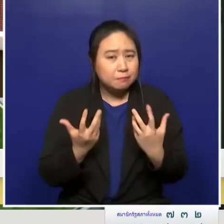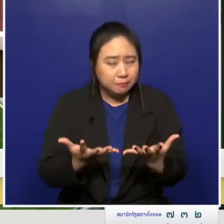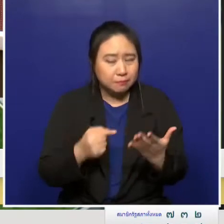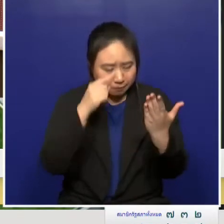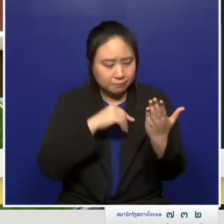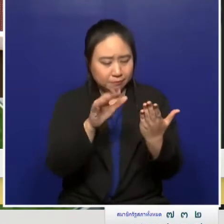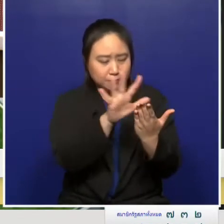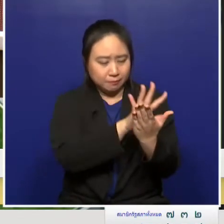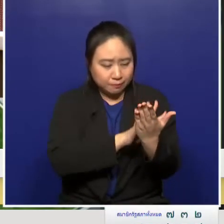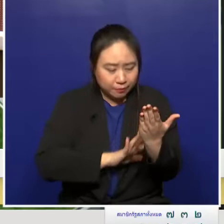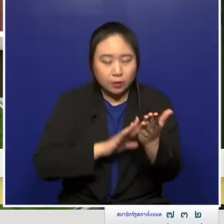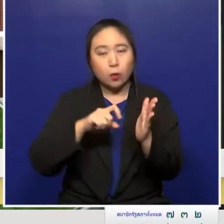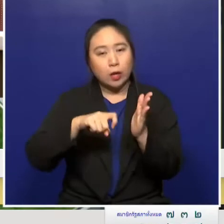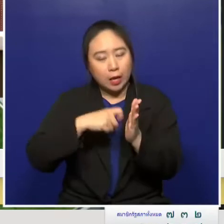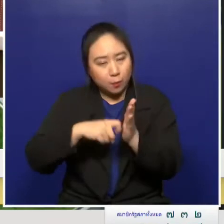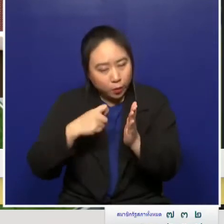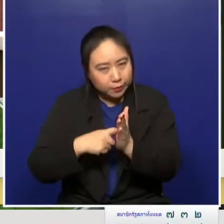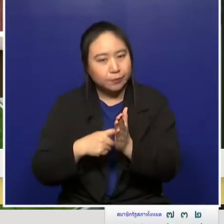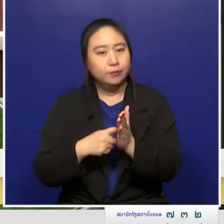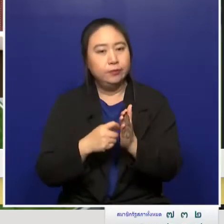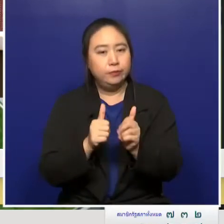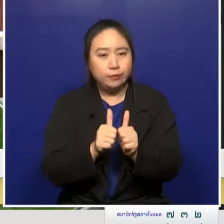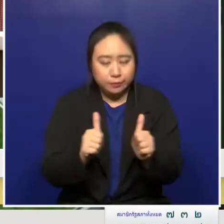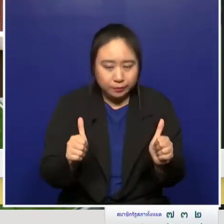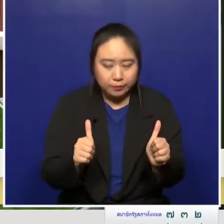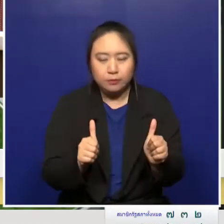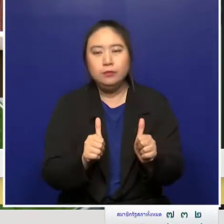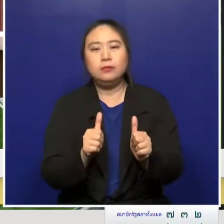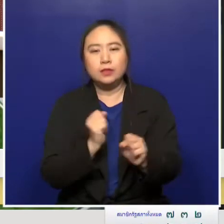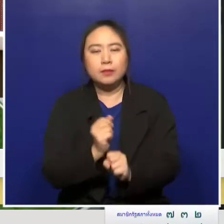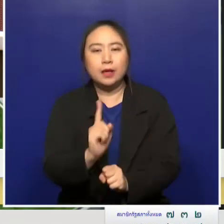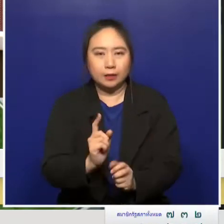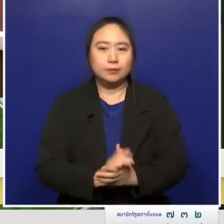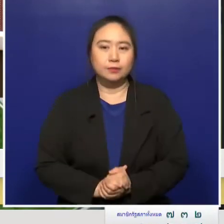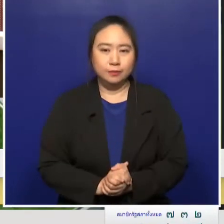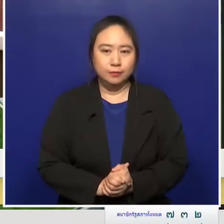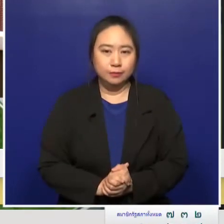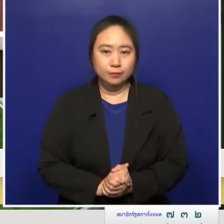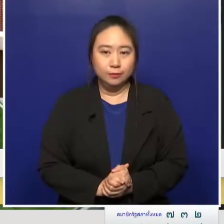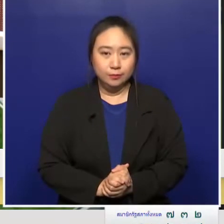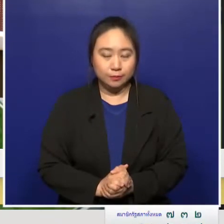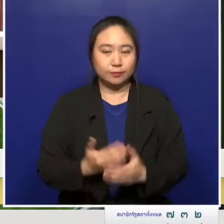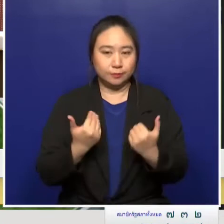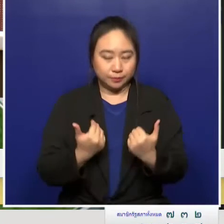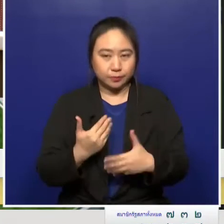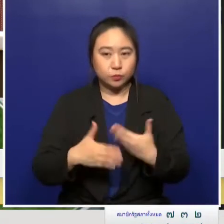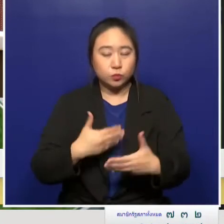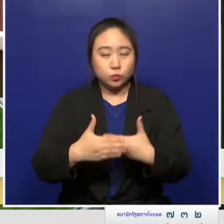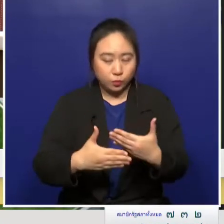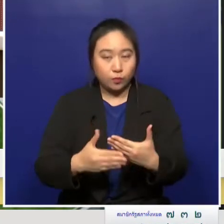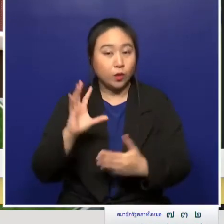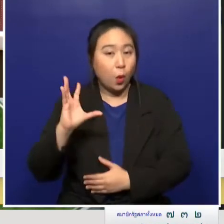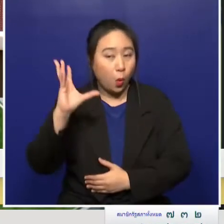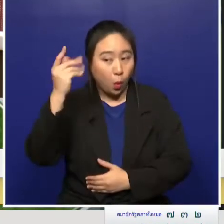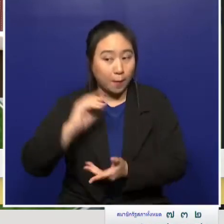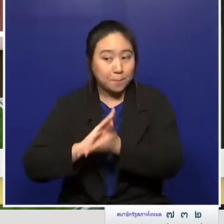อยู่กันด้วยเหตุด้วยผลด้วยความชอบธรรมและก้าวทำการเปลี่ยนแปลงของโล